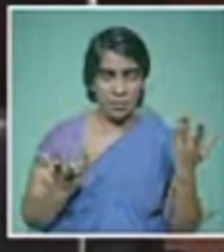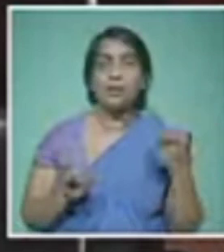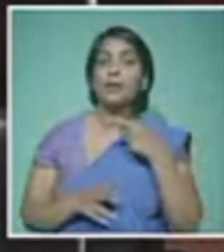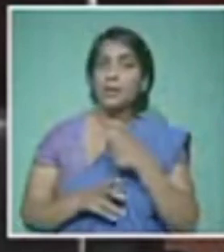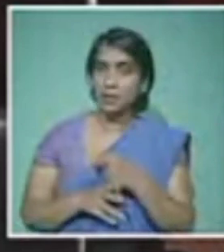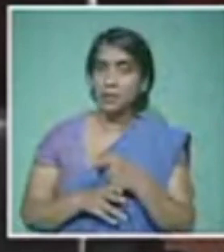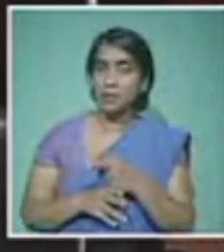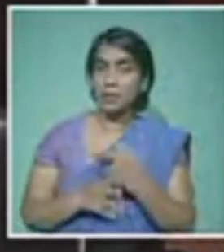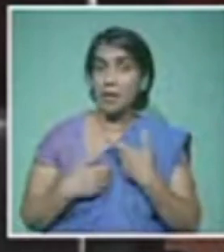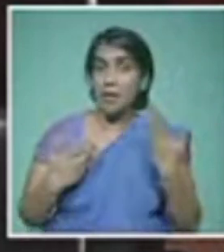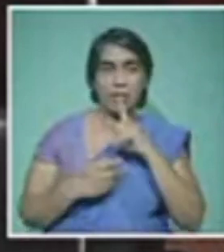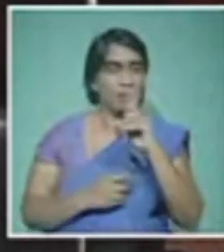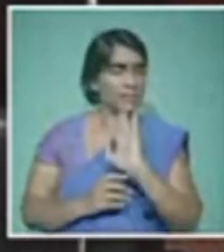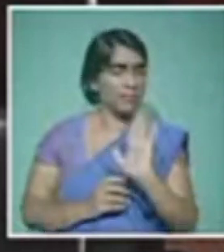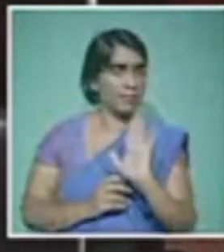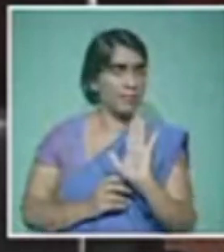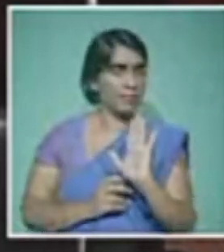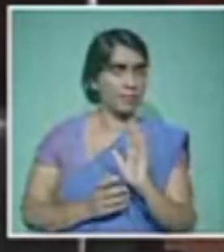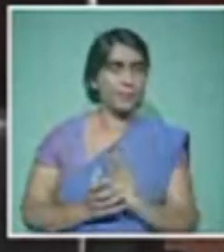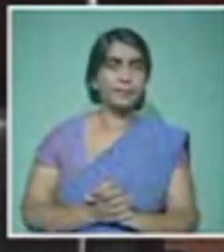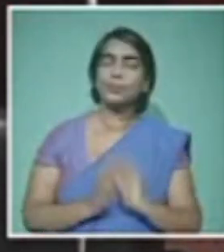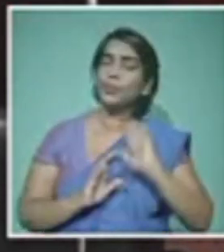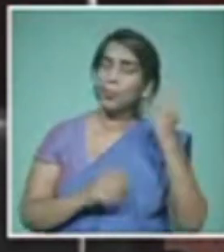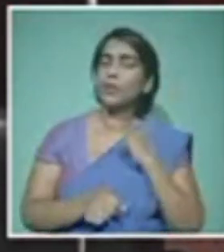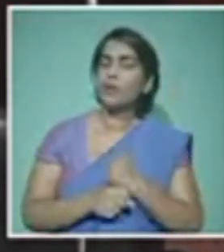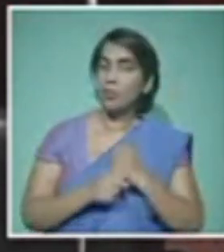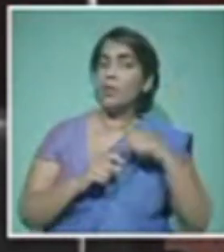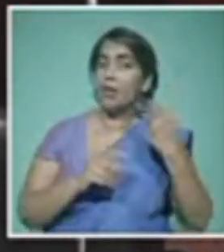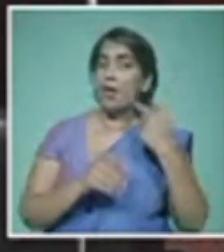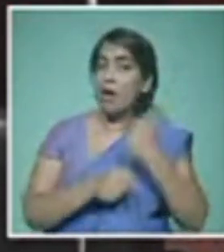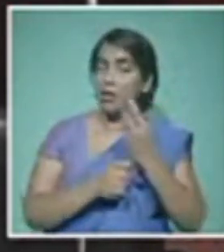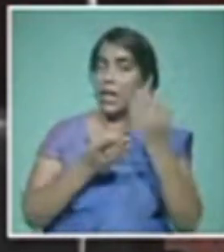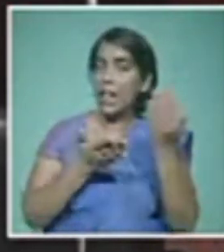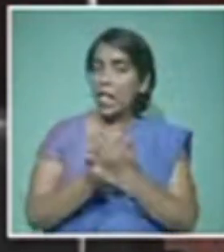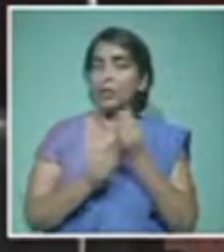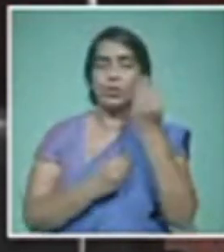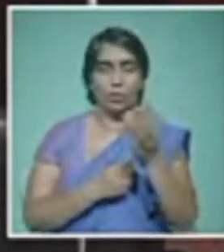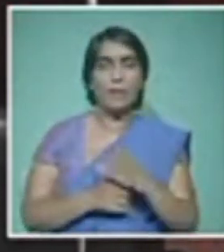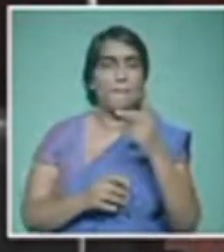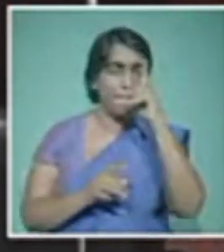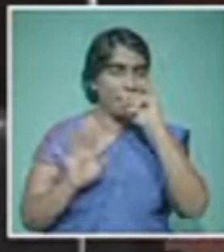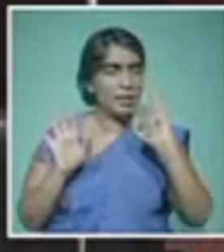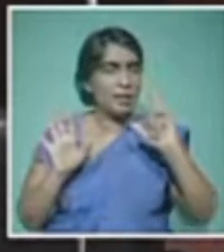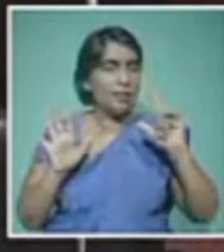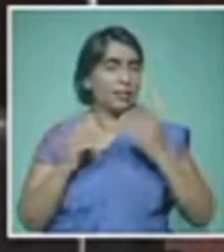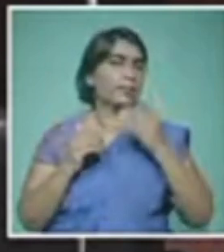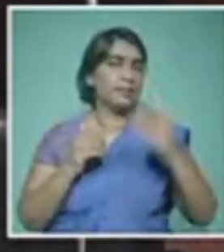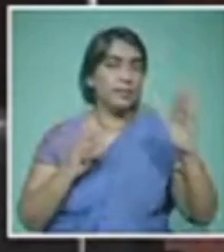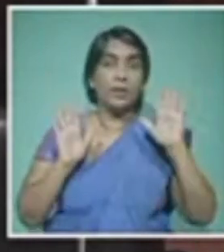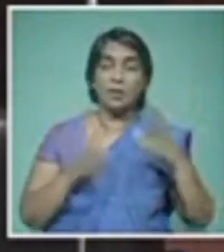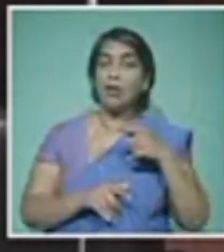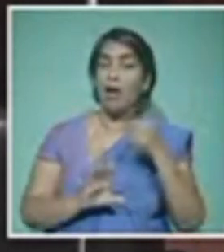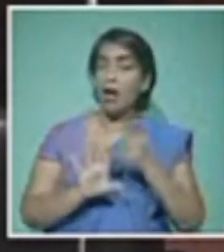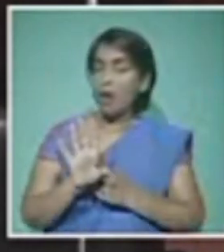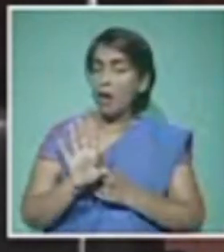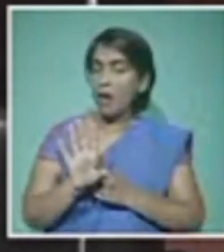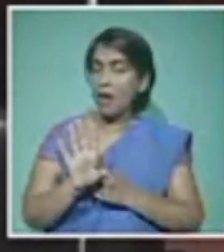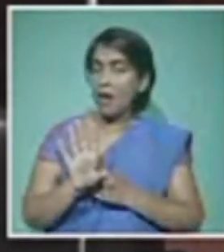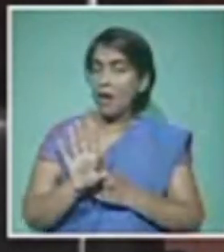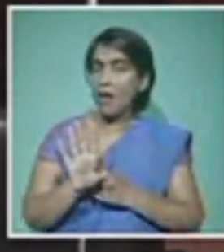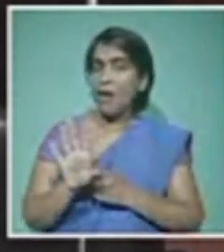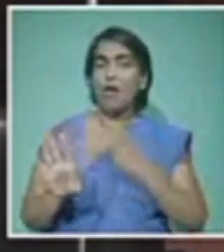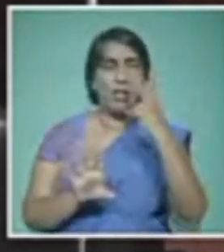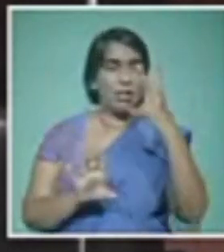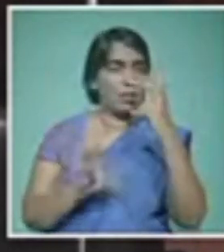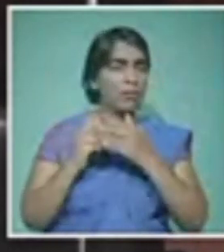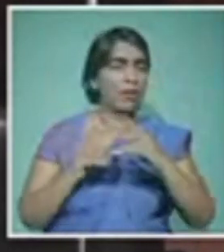ඒකෙන් මිදෙන්න බෑ. හැම ආණ්ඩුවක්ම ඊළඟ ආණ්ඩුවට සල්ලි ඉතුරු කරලා ගියා. මාස 6ක් ඇත්ත දුවන්න. නමුත් මේගොල්ලෝ අවුරුදු